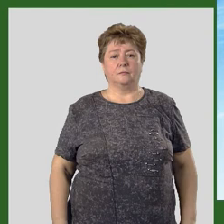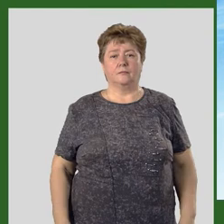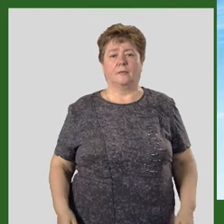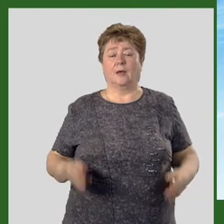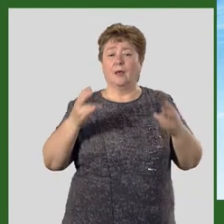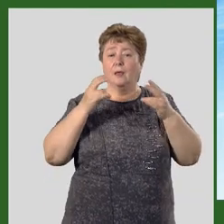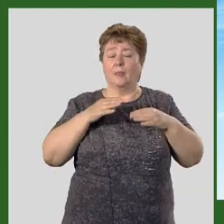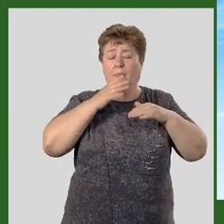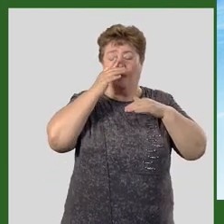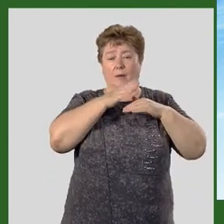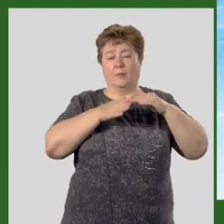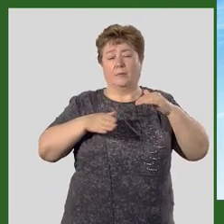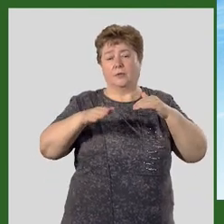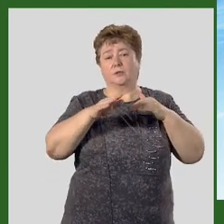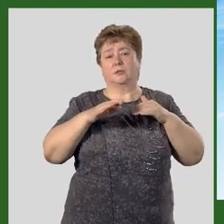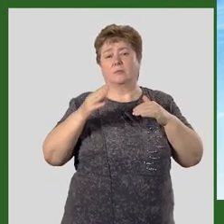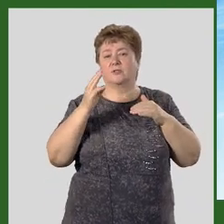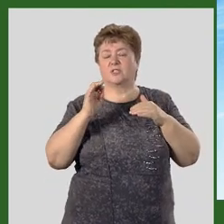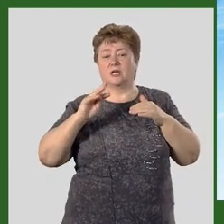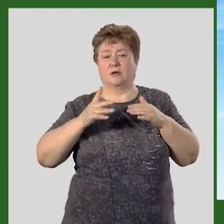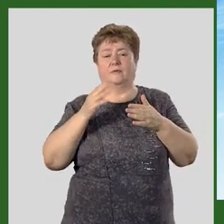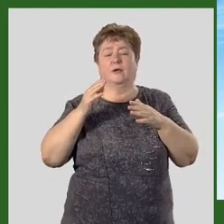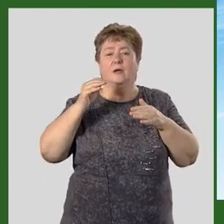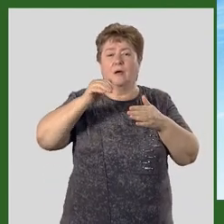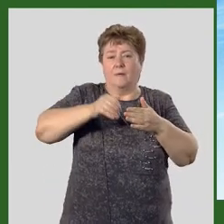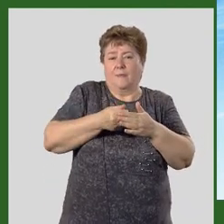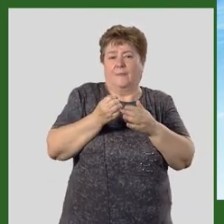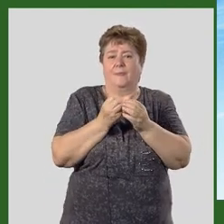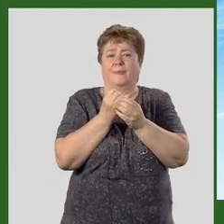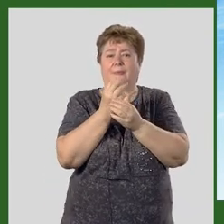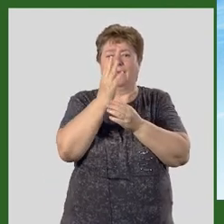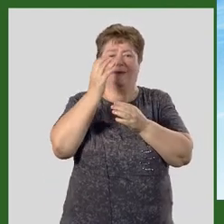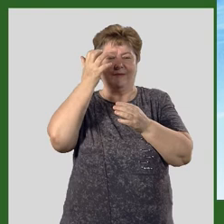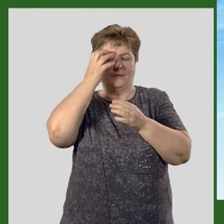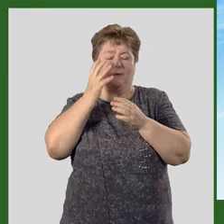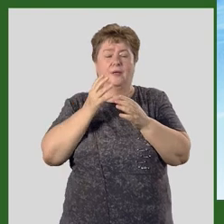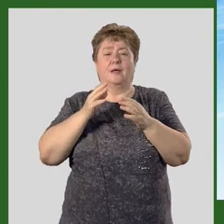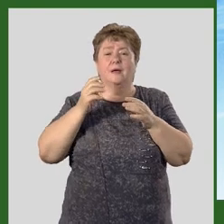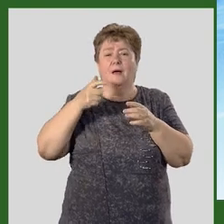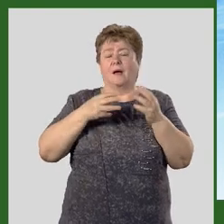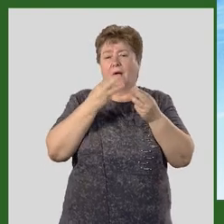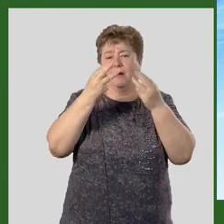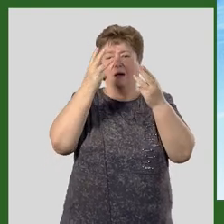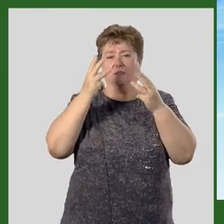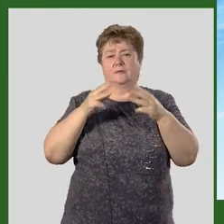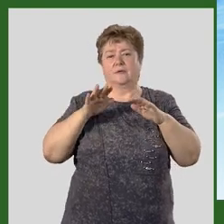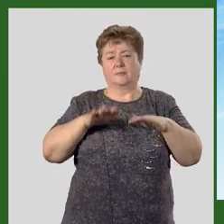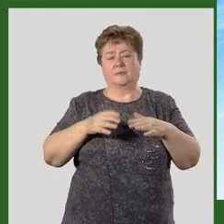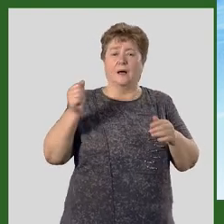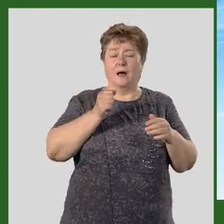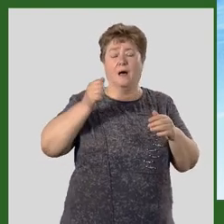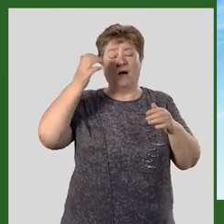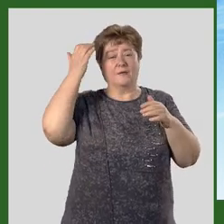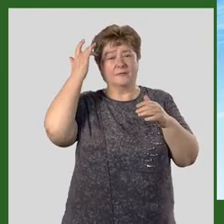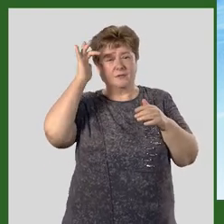На прибрежном шельфе идет разработка нефтяных и газовых месторождений. А